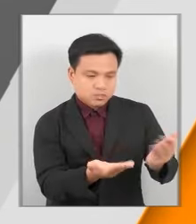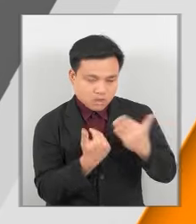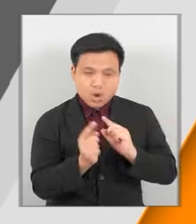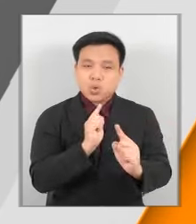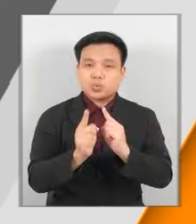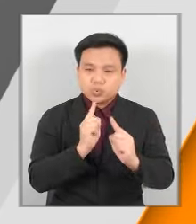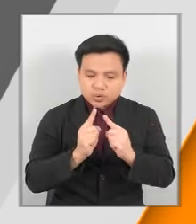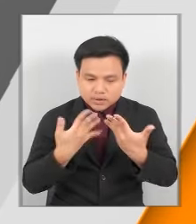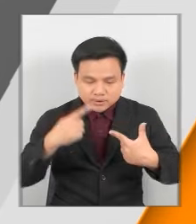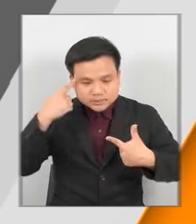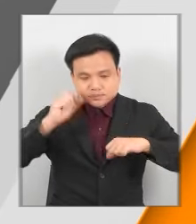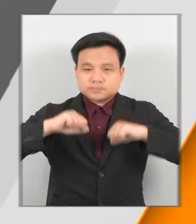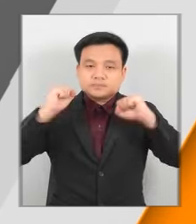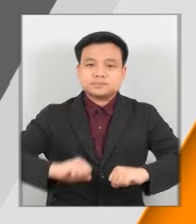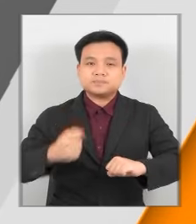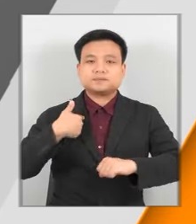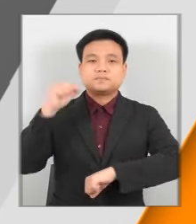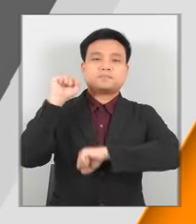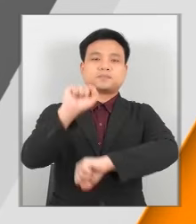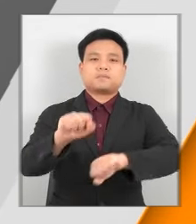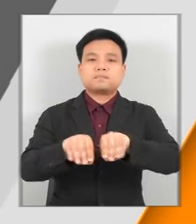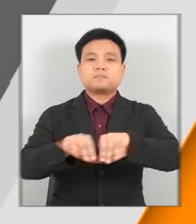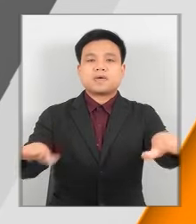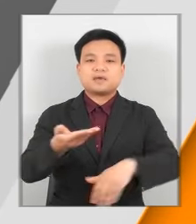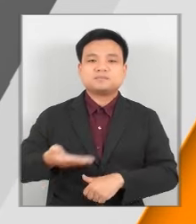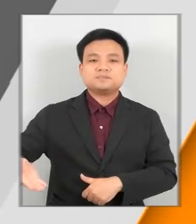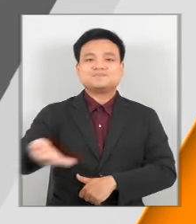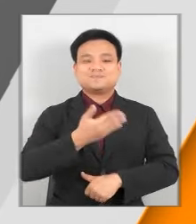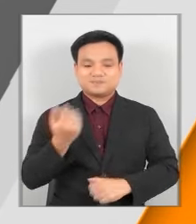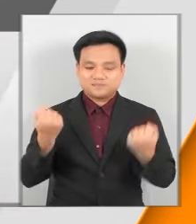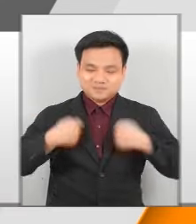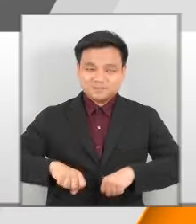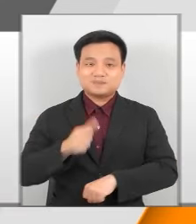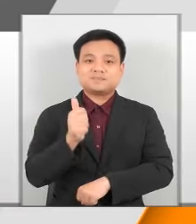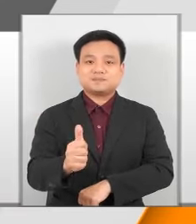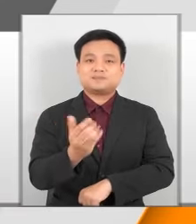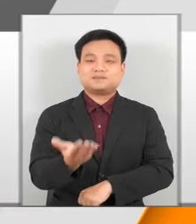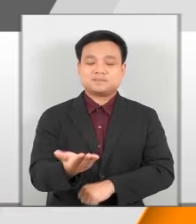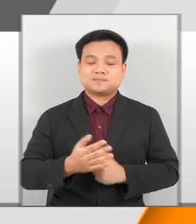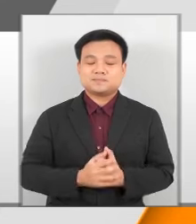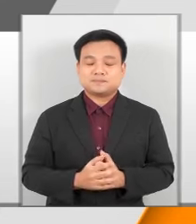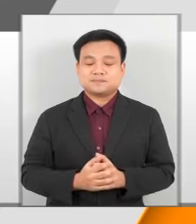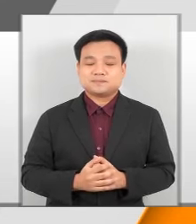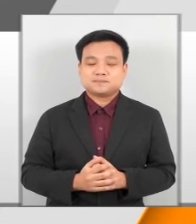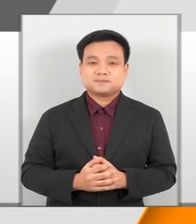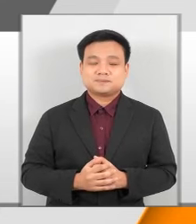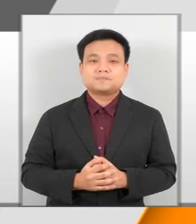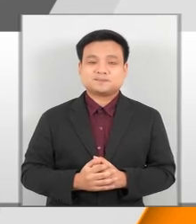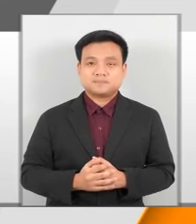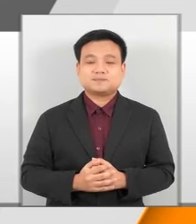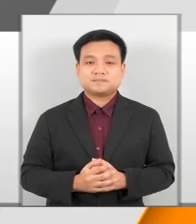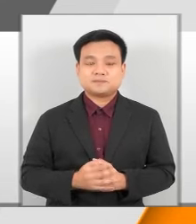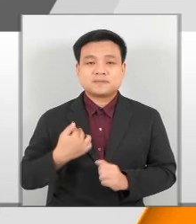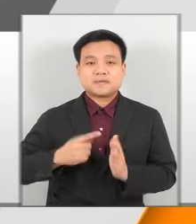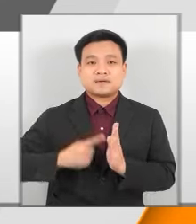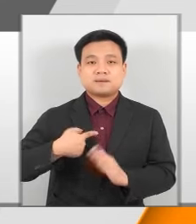ครับไปฟังเสียงผอนิดนึงครับโรงเรียนเองโดยผมเองสพานนักเรียนแล้วก็